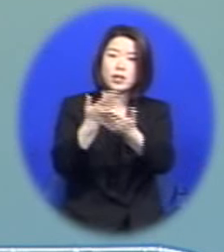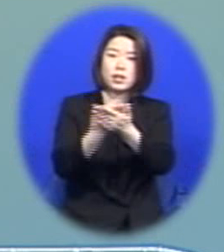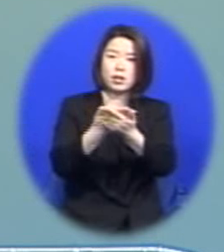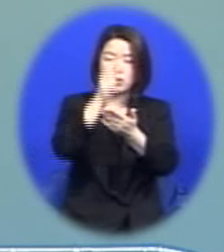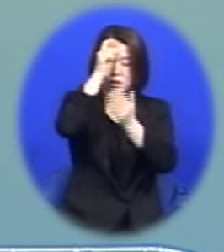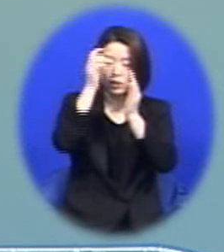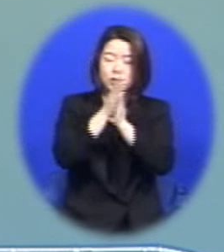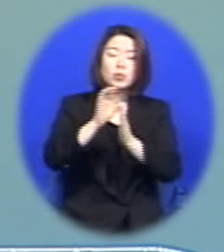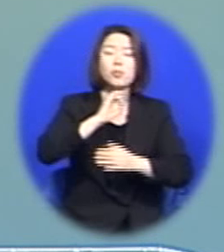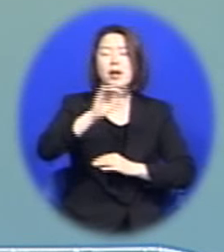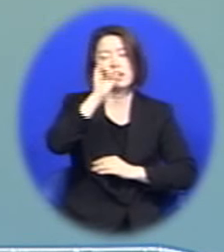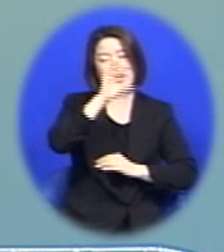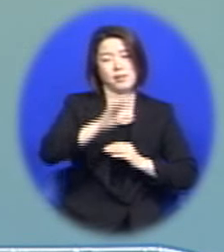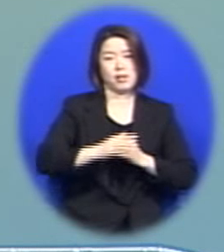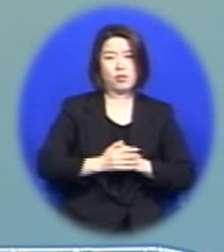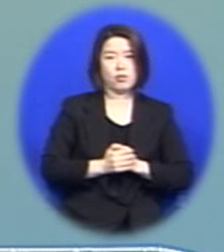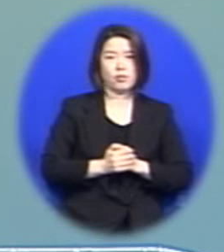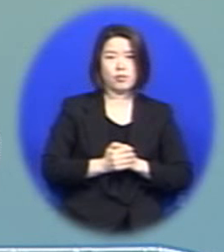안됩니다